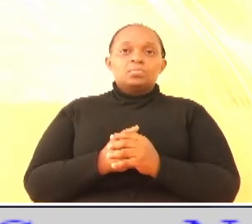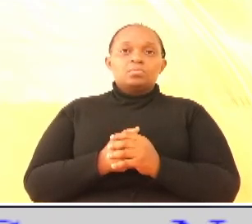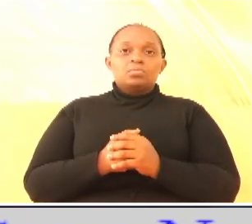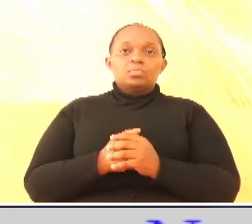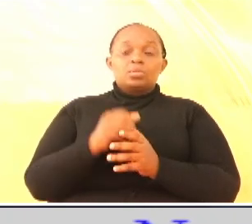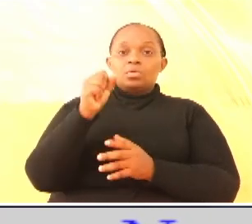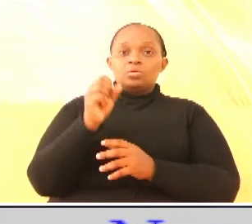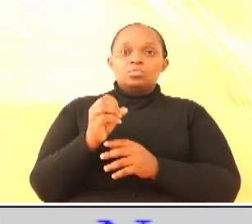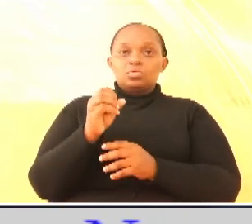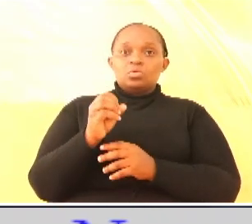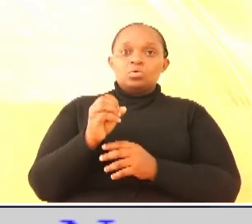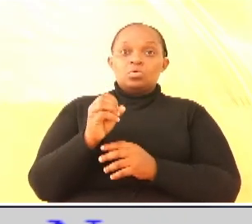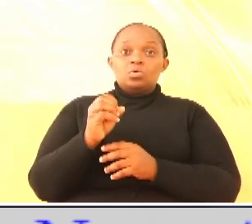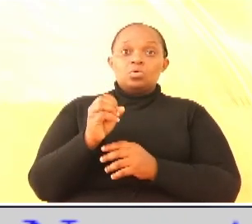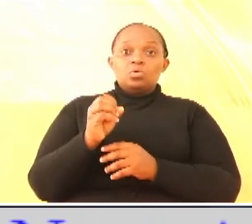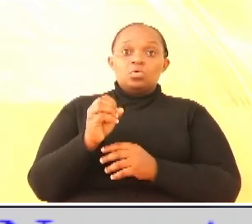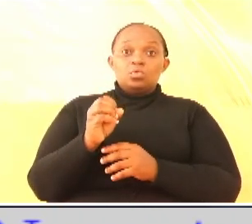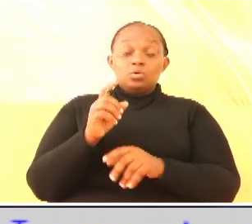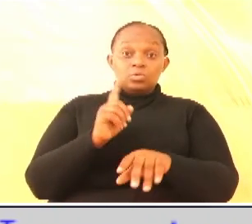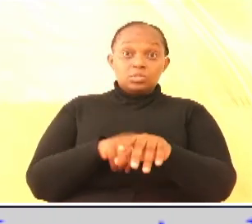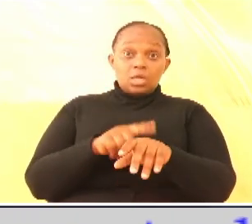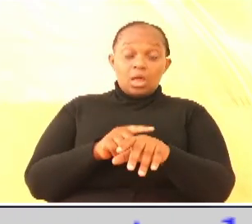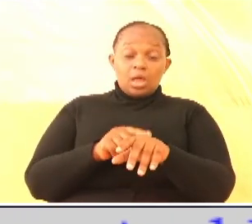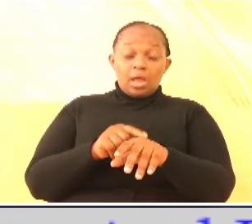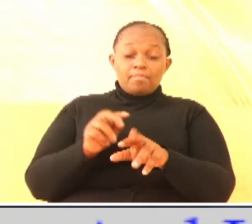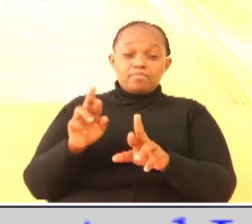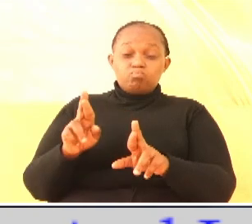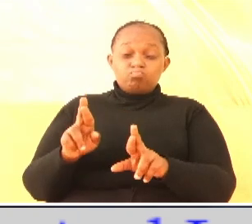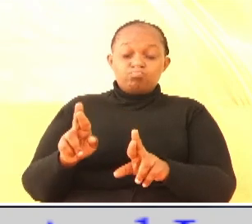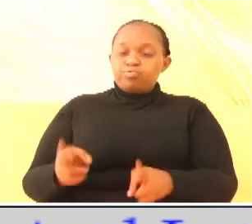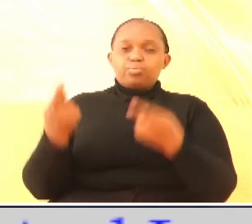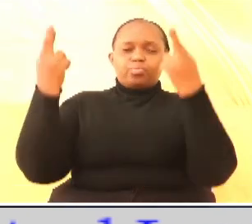Sitakuwa tumeenda na rapture, eh? Na nini itakuwa imeachwa huku?